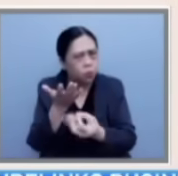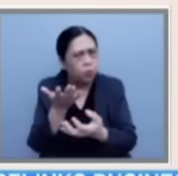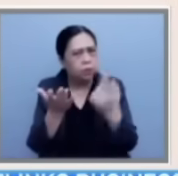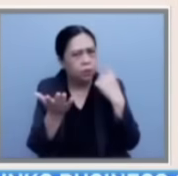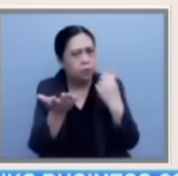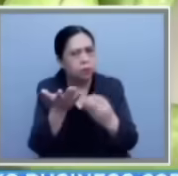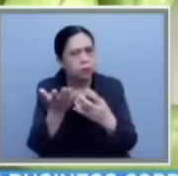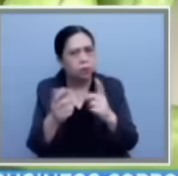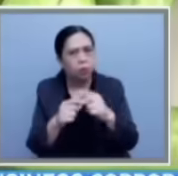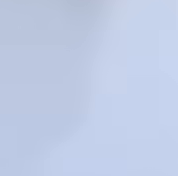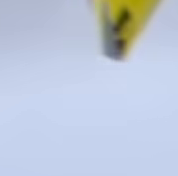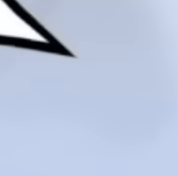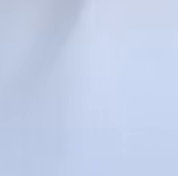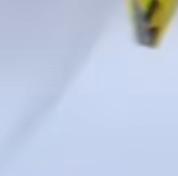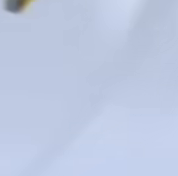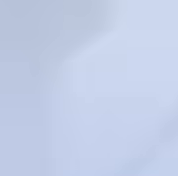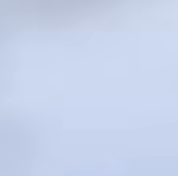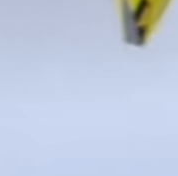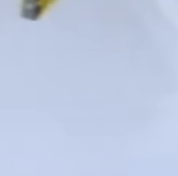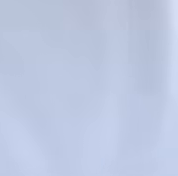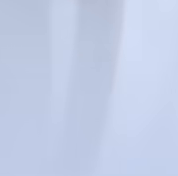sangkap na kahit ano